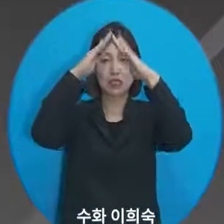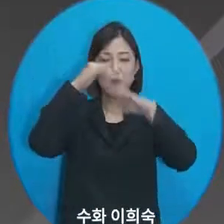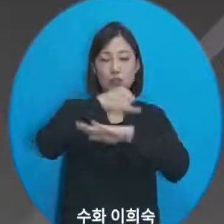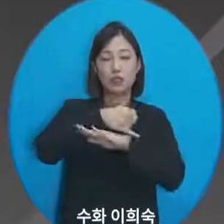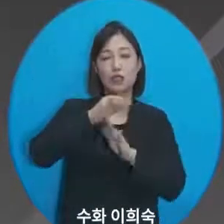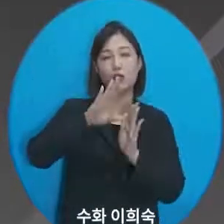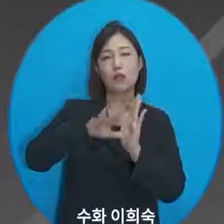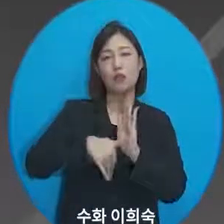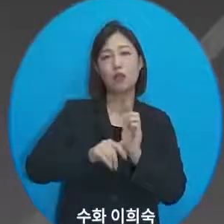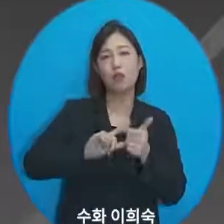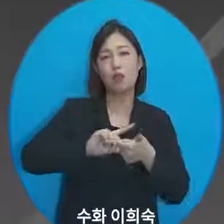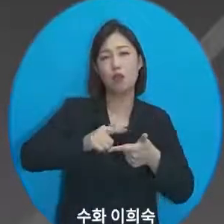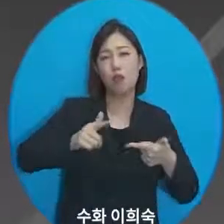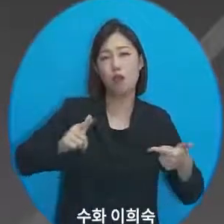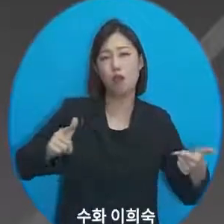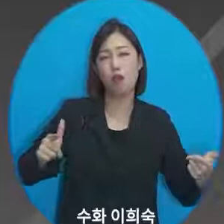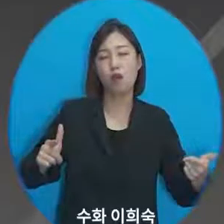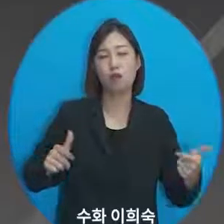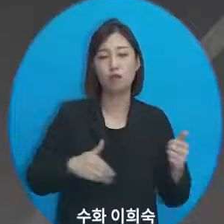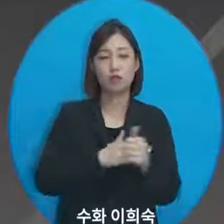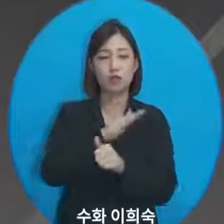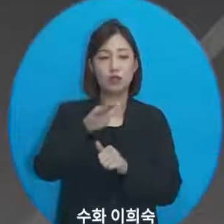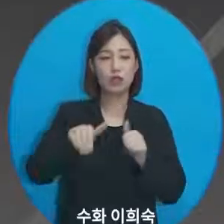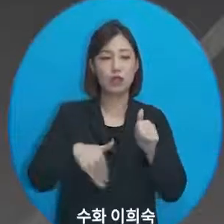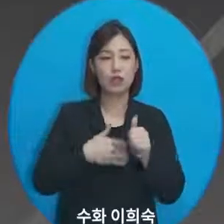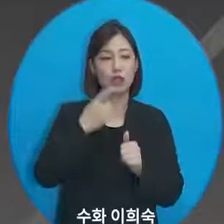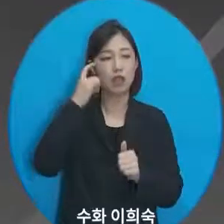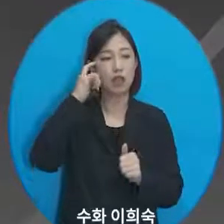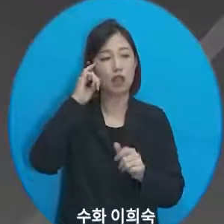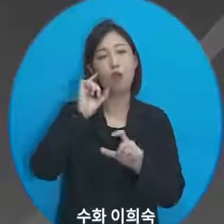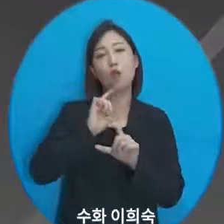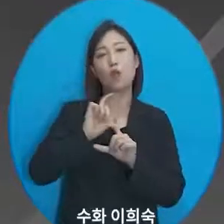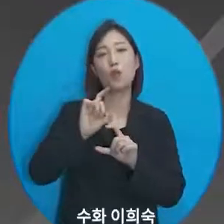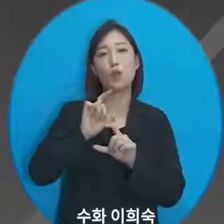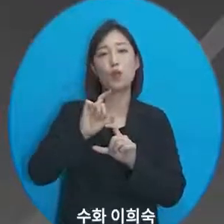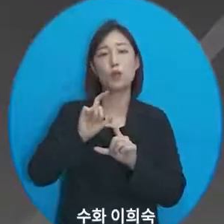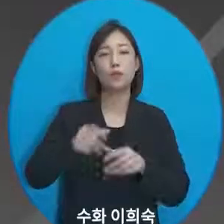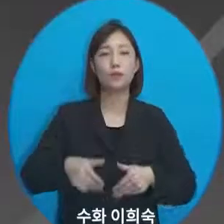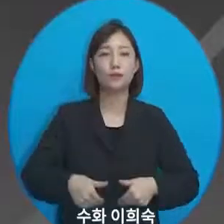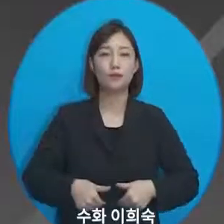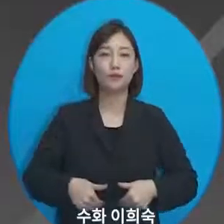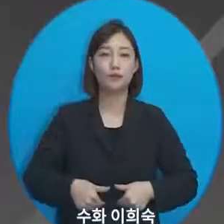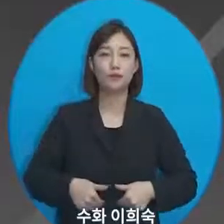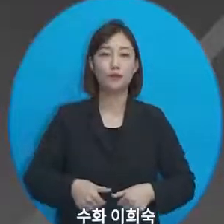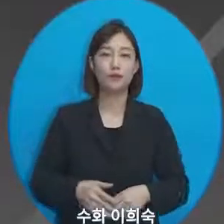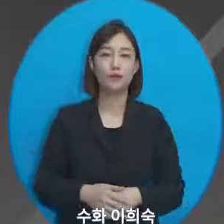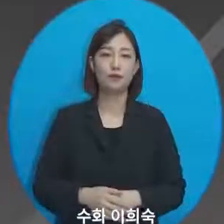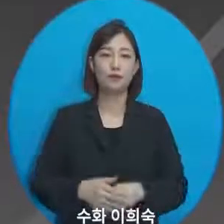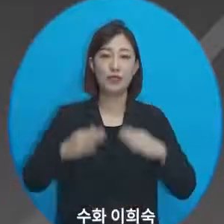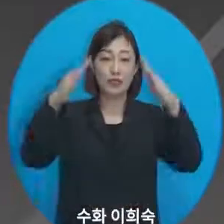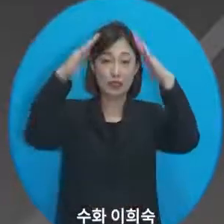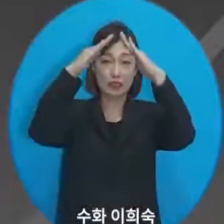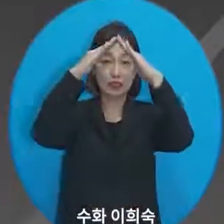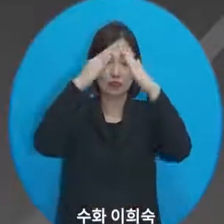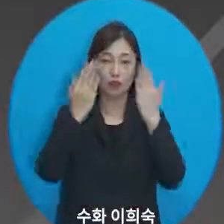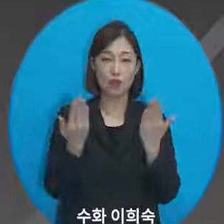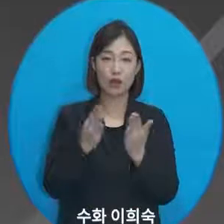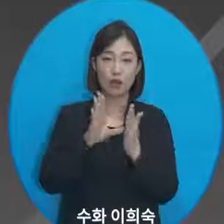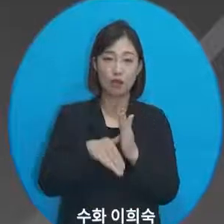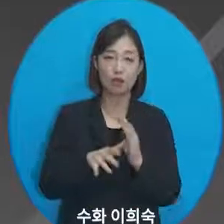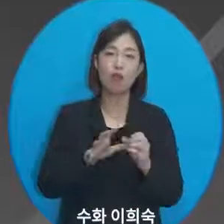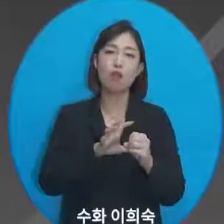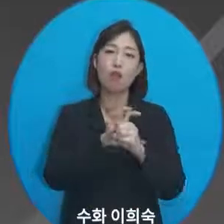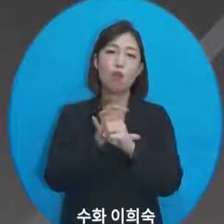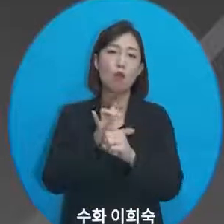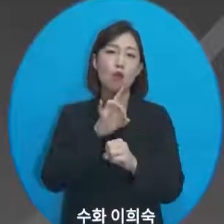좀 더 다양한 방법으로 제공을 할 것인가 라는 데 있어서 재택근무라는 것은 코로나19 뿐만이